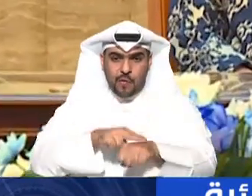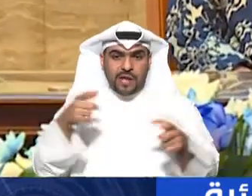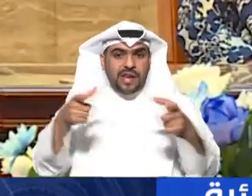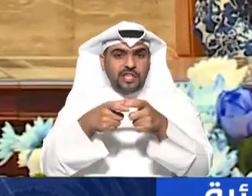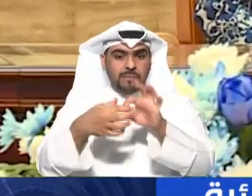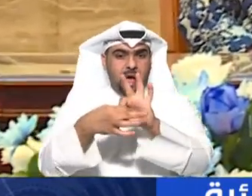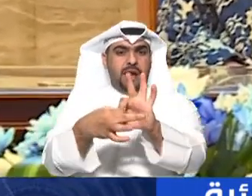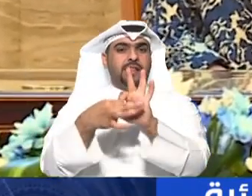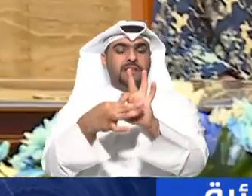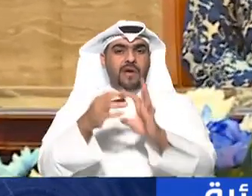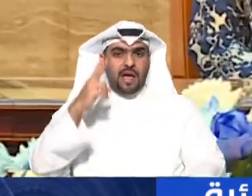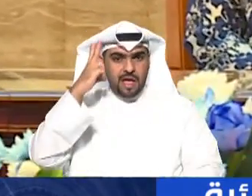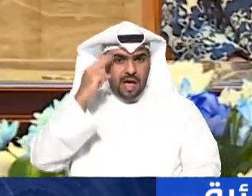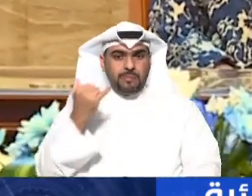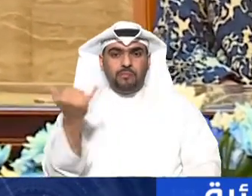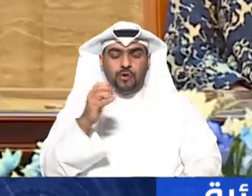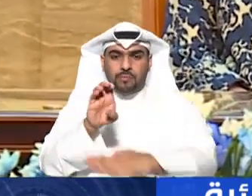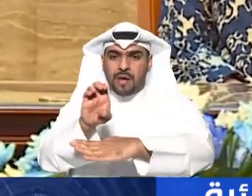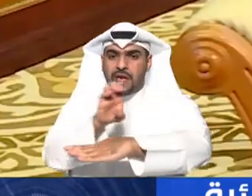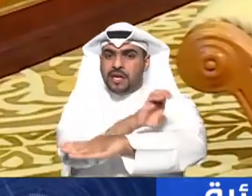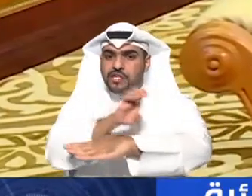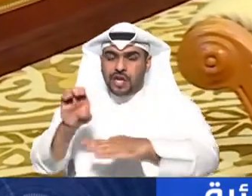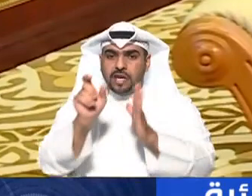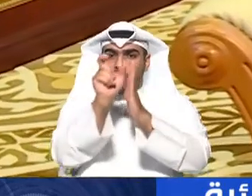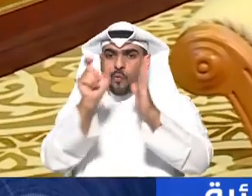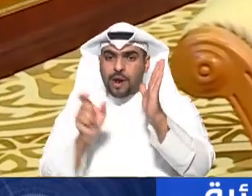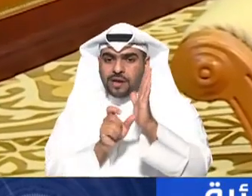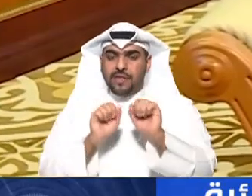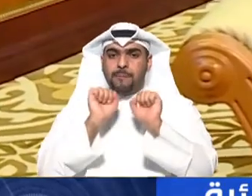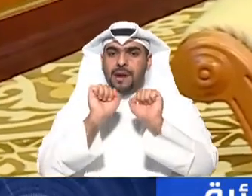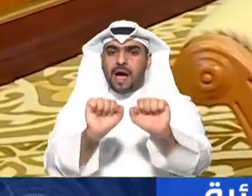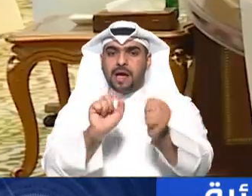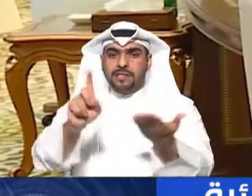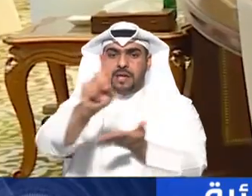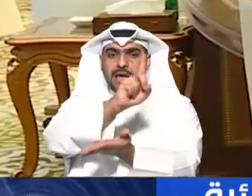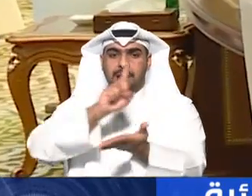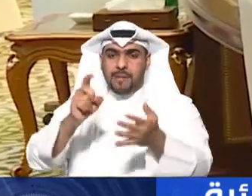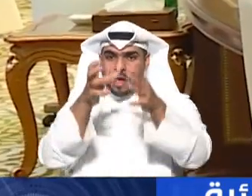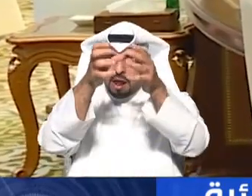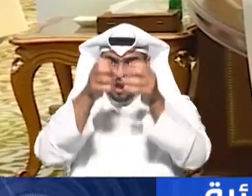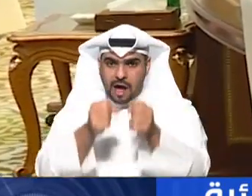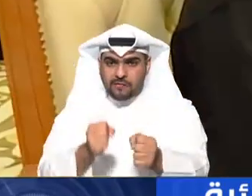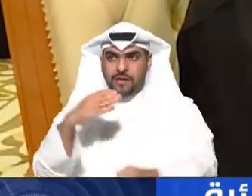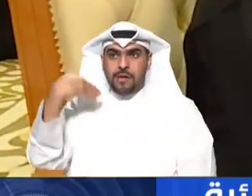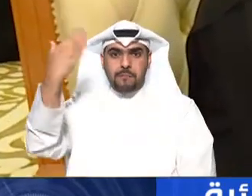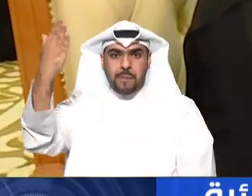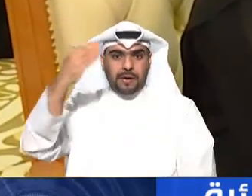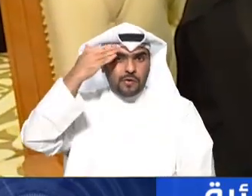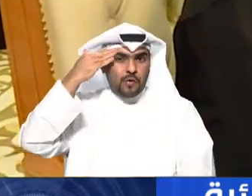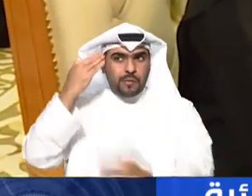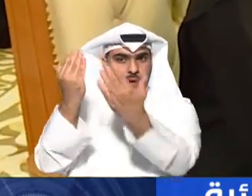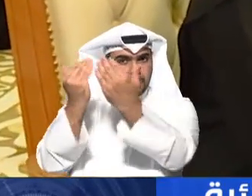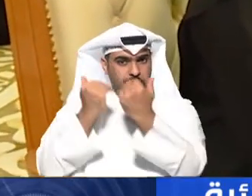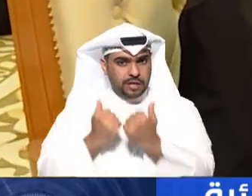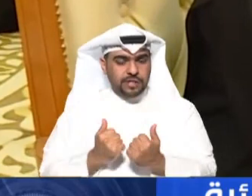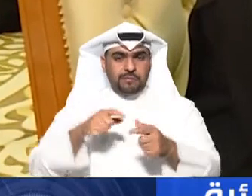البوابة البيئية الخليجية وبحث القانون البيئي الموحد وغيرها من المواضيع المرتبطة بتطوير العمل البيئي المشترك لدول المجلس.